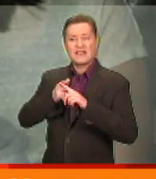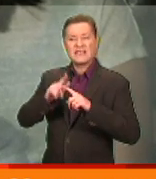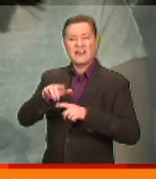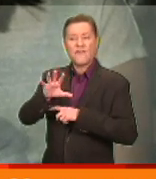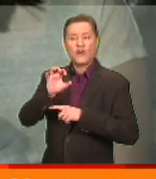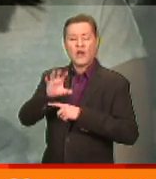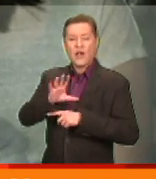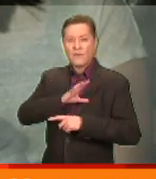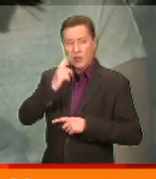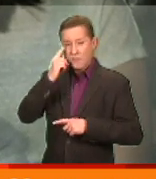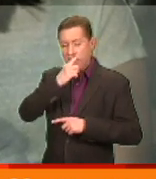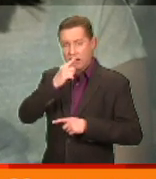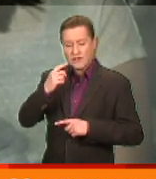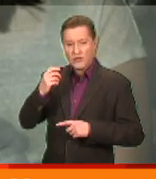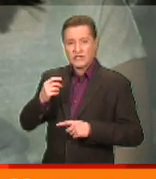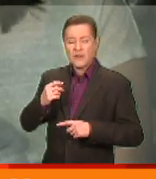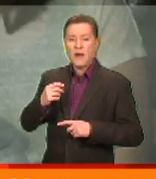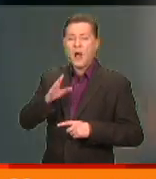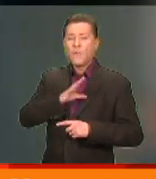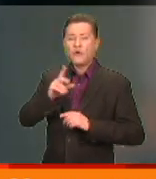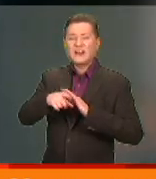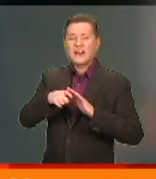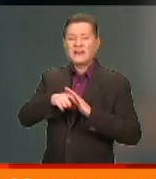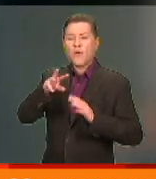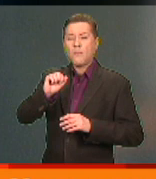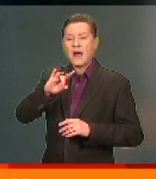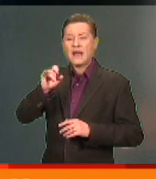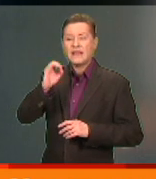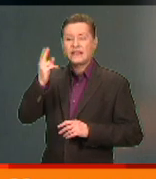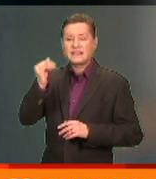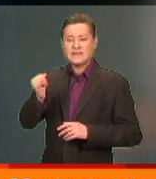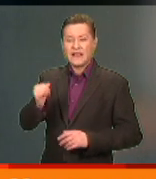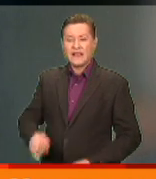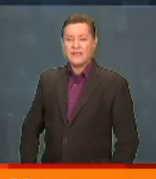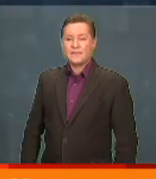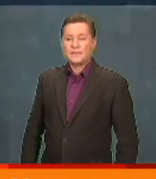поставали в нас перед очима. Вони були на Донеччині, у Мар'їнці. Маренька.